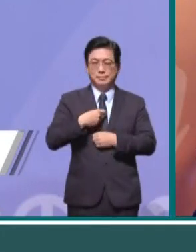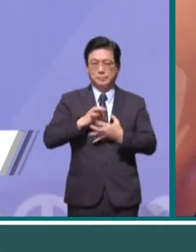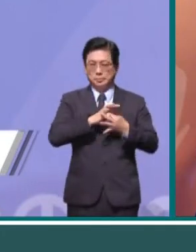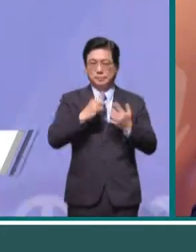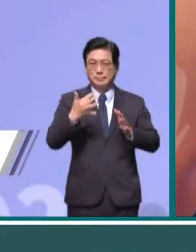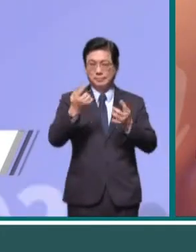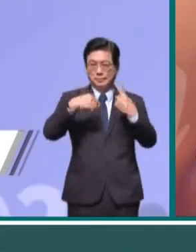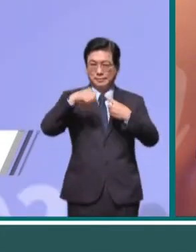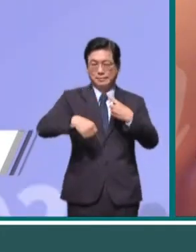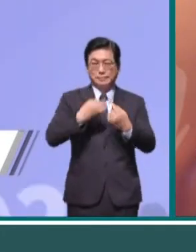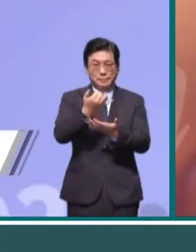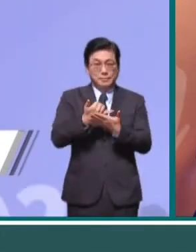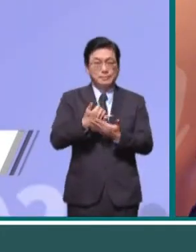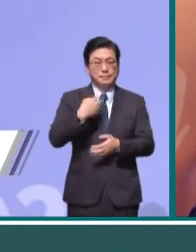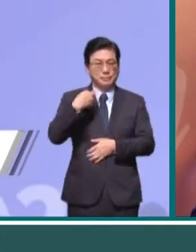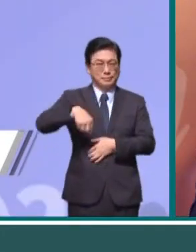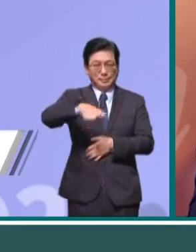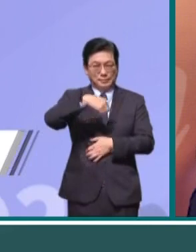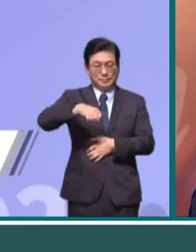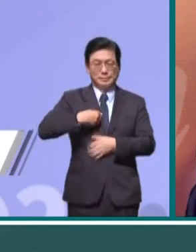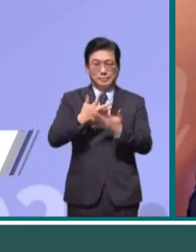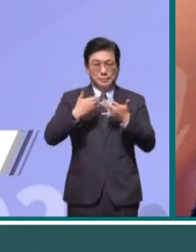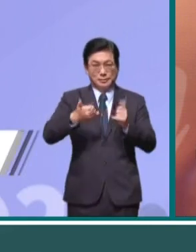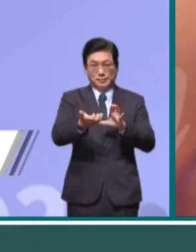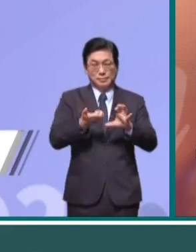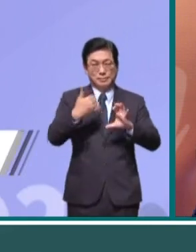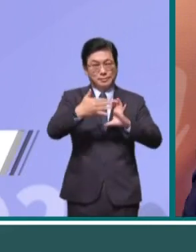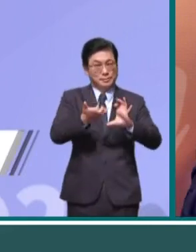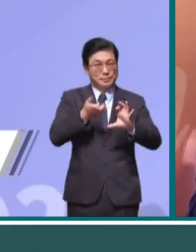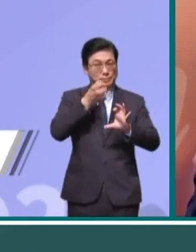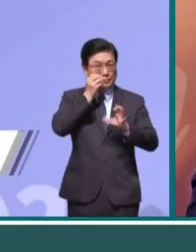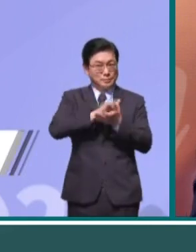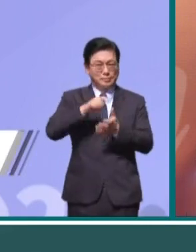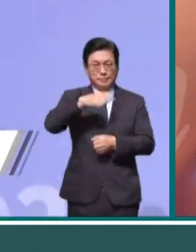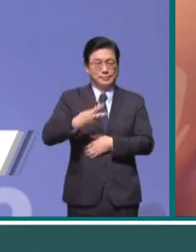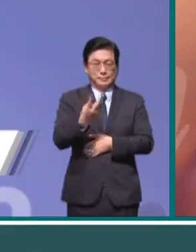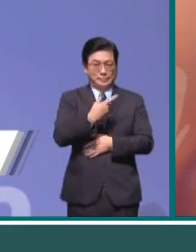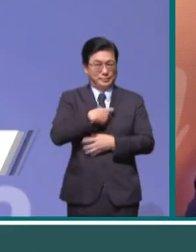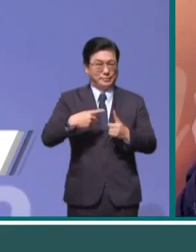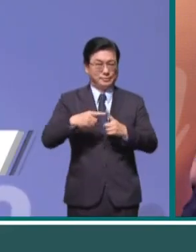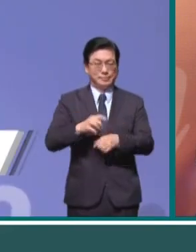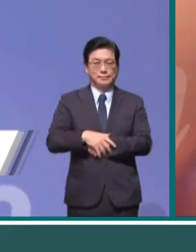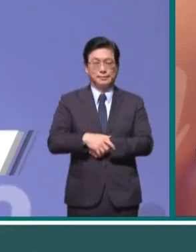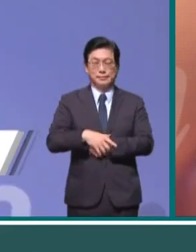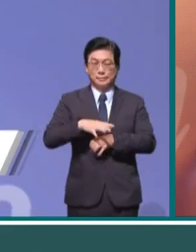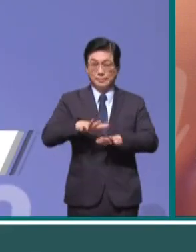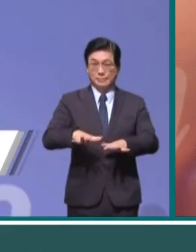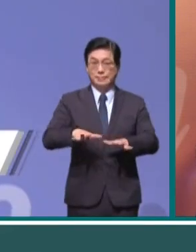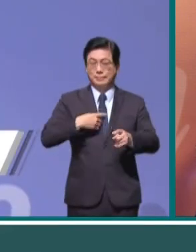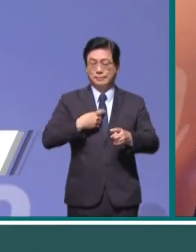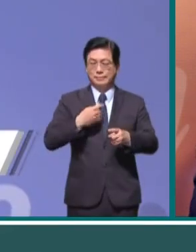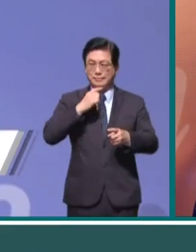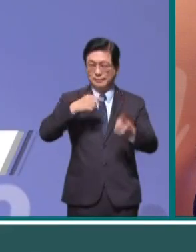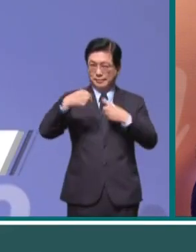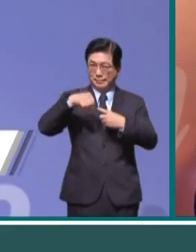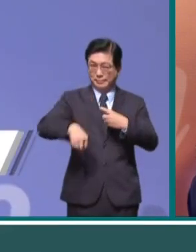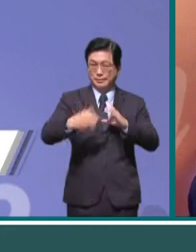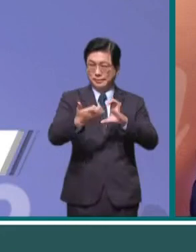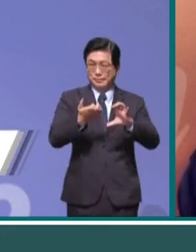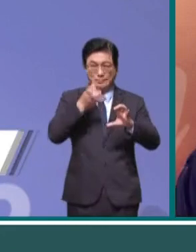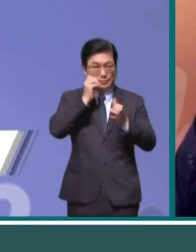万安的部分，我认为是稳健顺畅，哦，充分准备，哦。那陈时中的部分呢，我觉得是